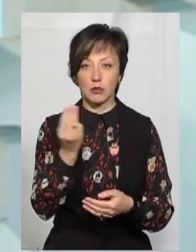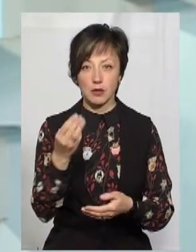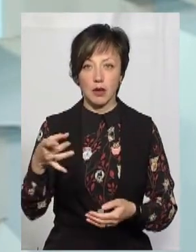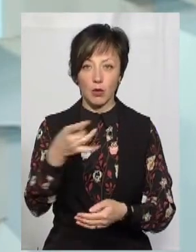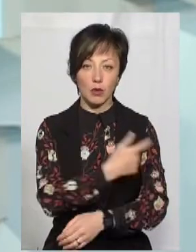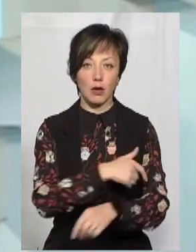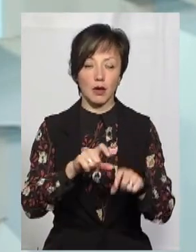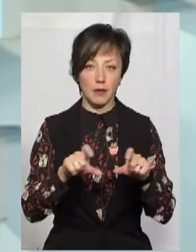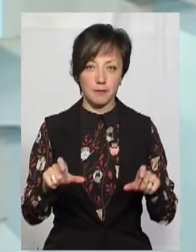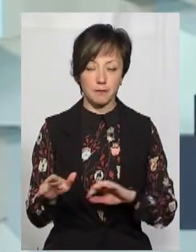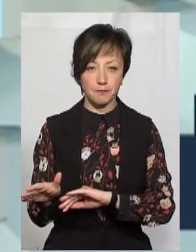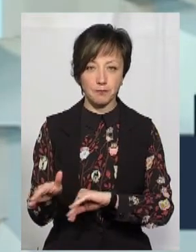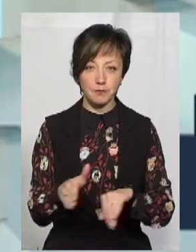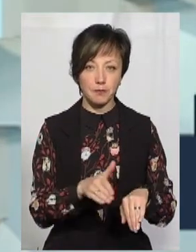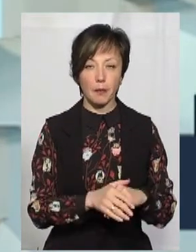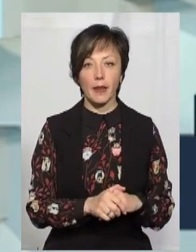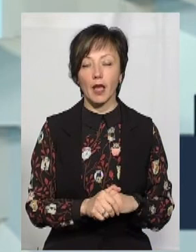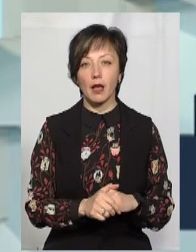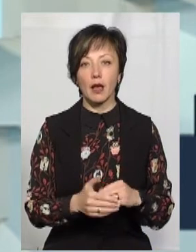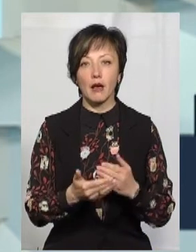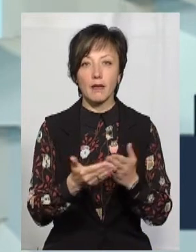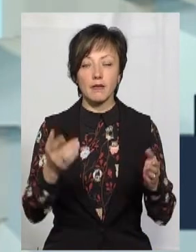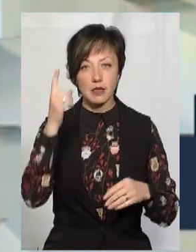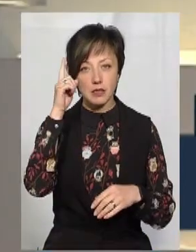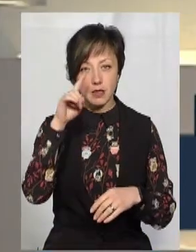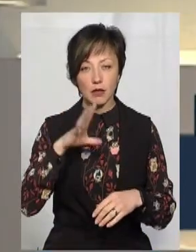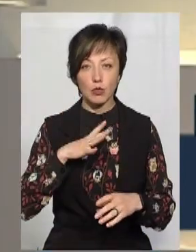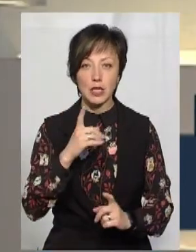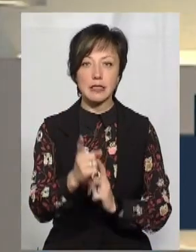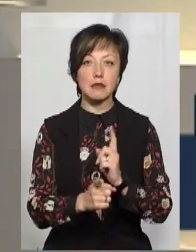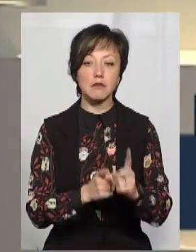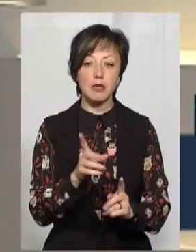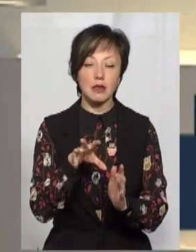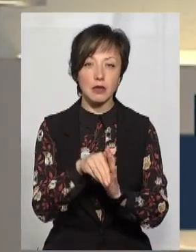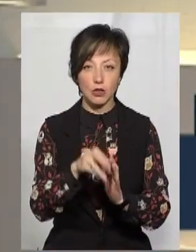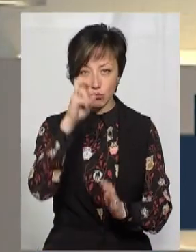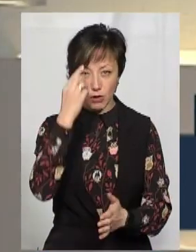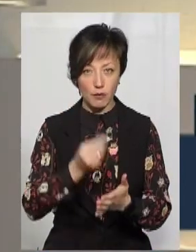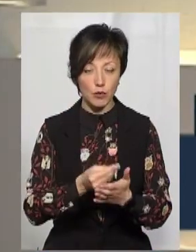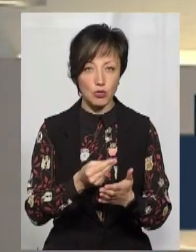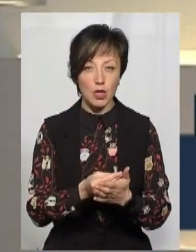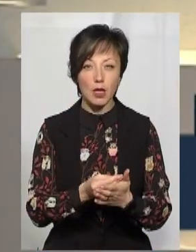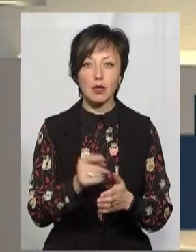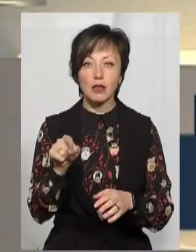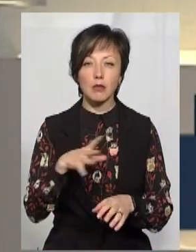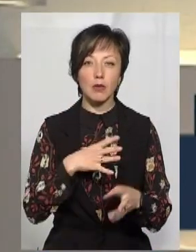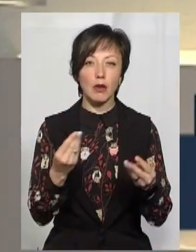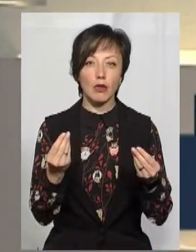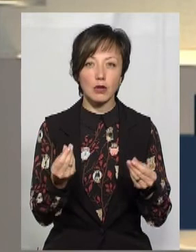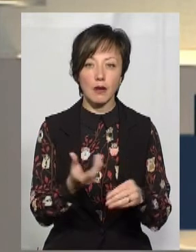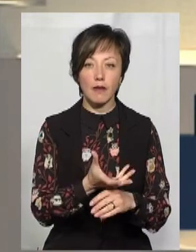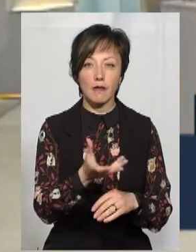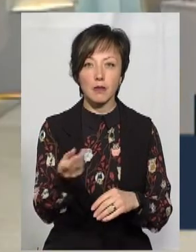лікарнею. Це щодо березня місяця. Ви знаєте, що були прийняті зміни до державного бюджету України, і там закладені суми коштів